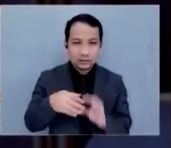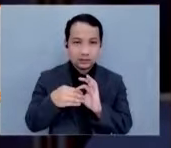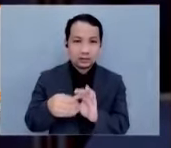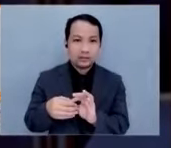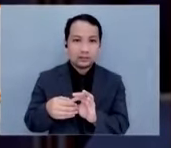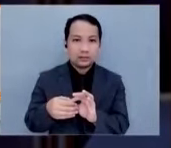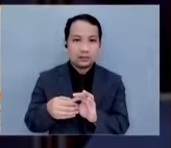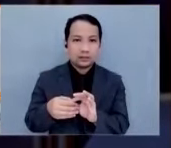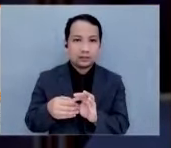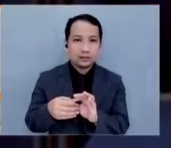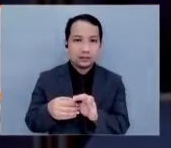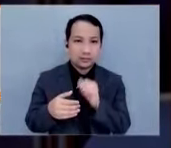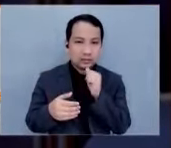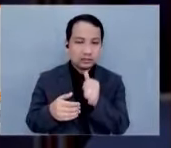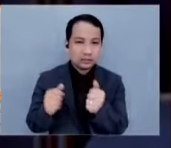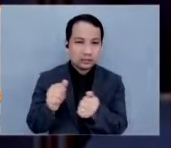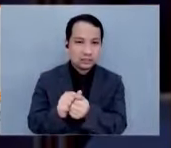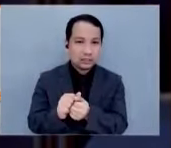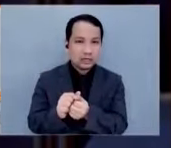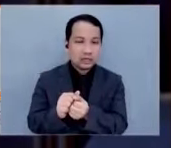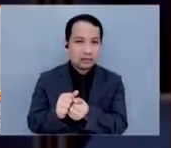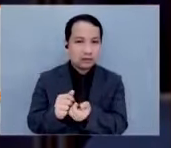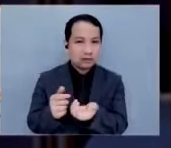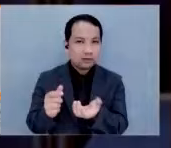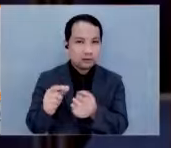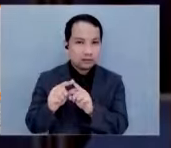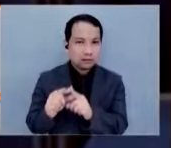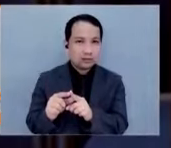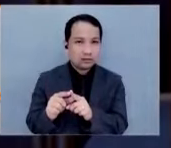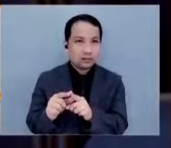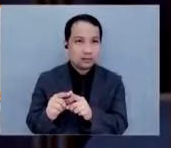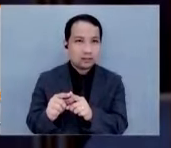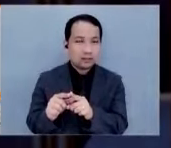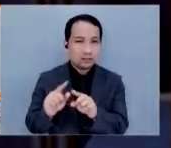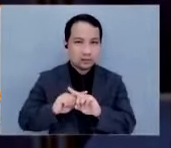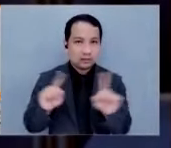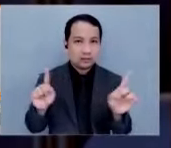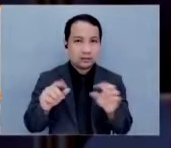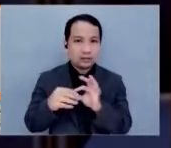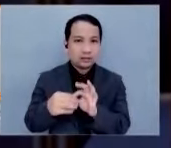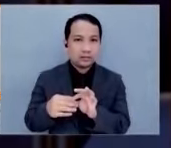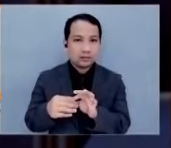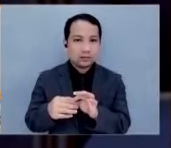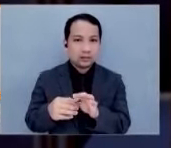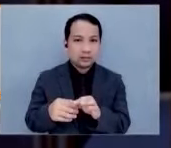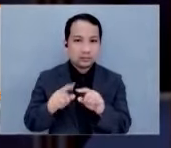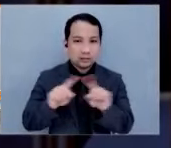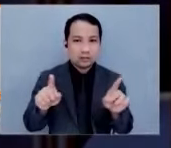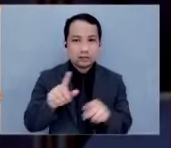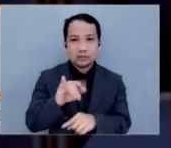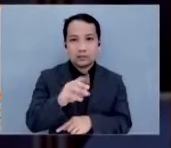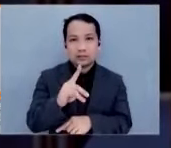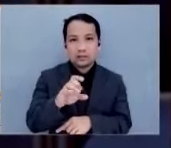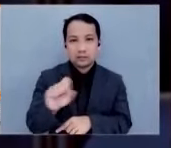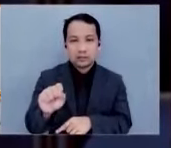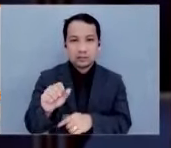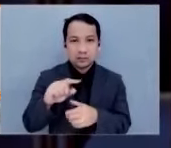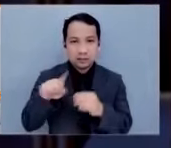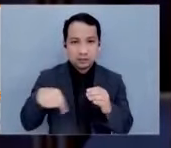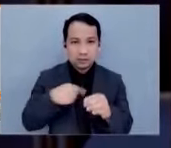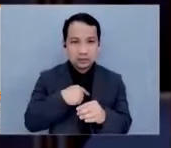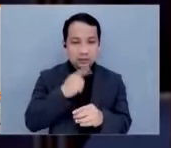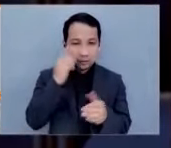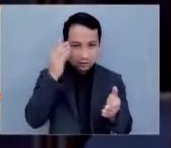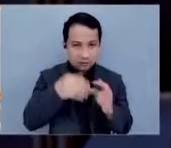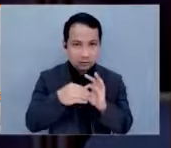remarry. That is completely different from till death do us part, which is addressed